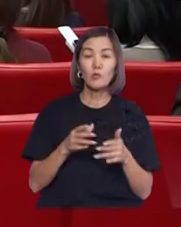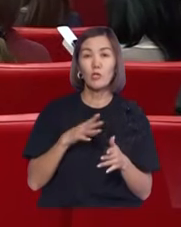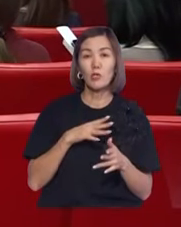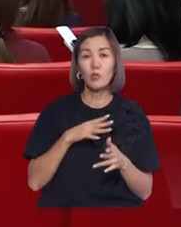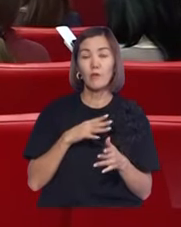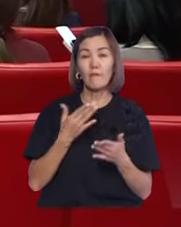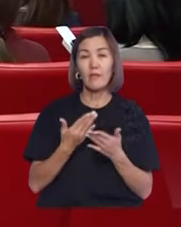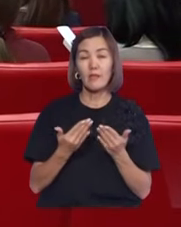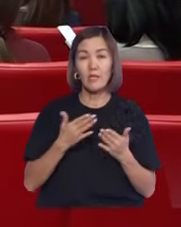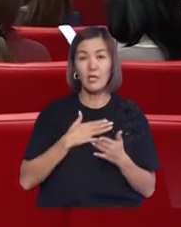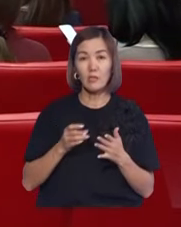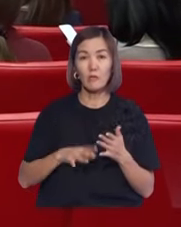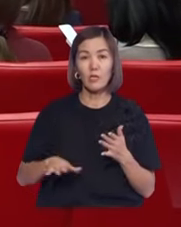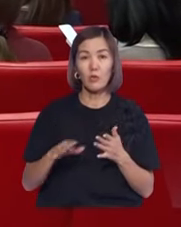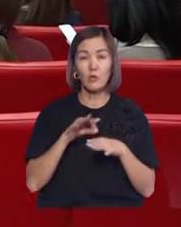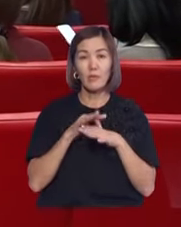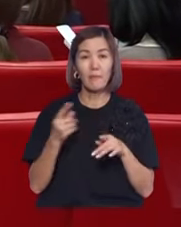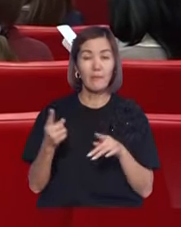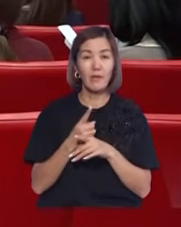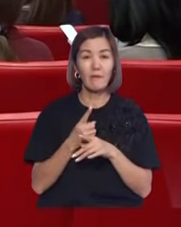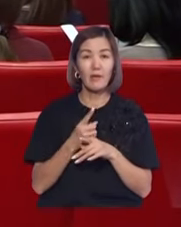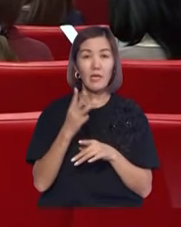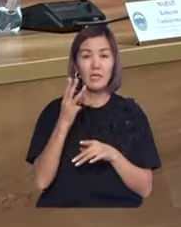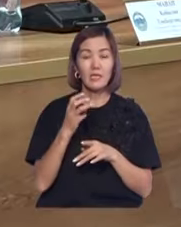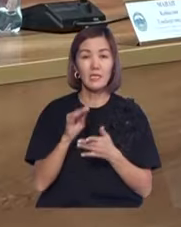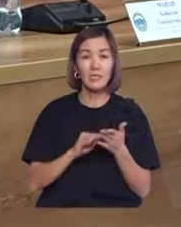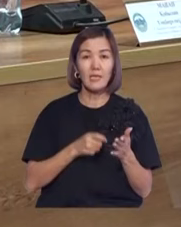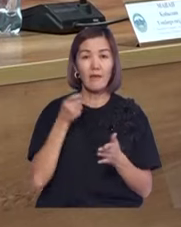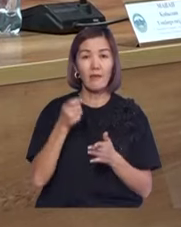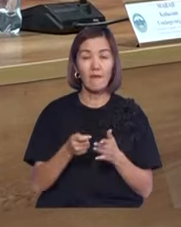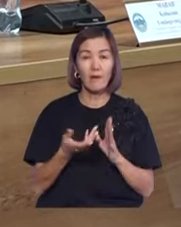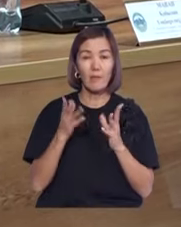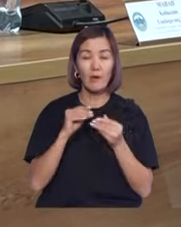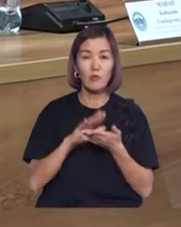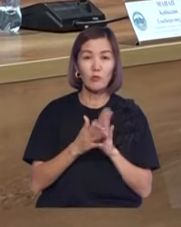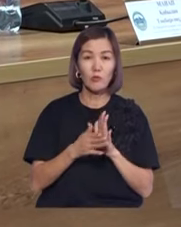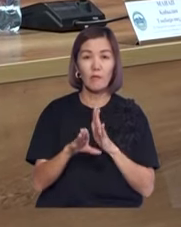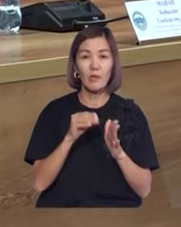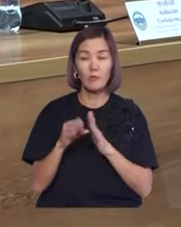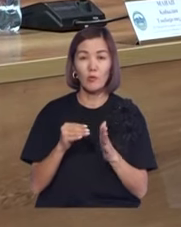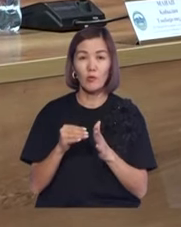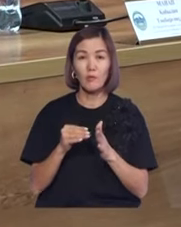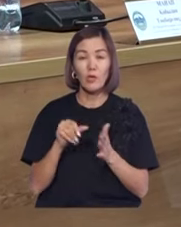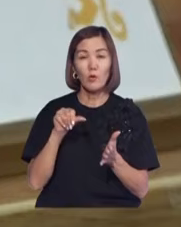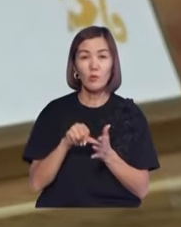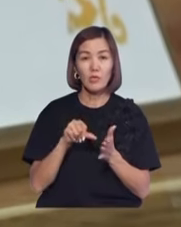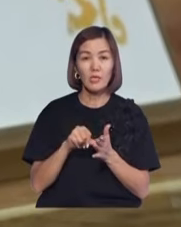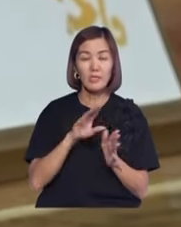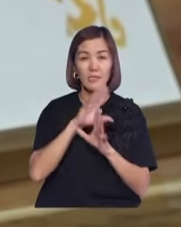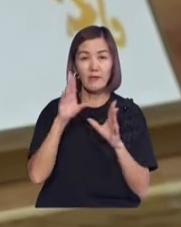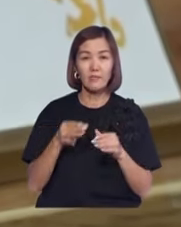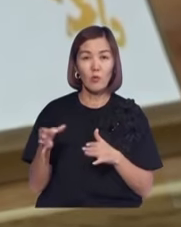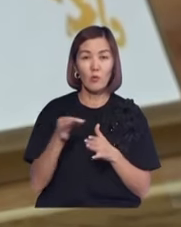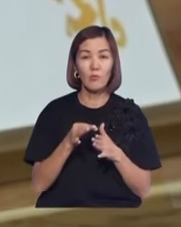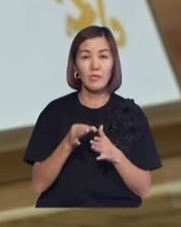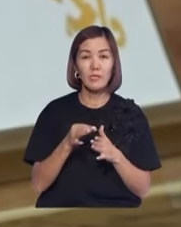конкурс, который в нашем регионе проходил впервые, поступило 300 заявок. По условиям отбора в нем приняли участие граждане со всей